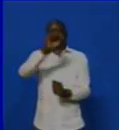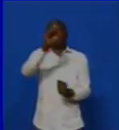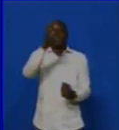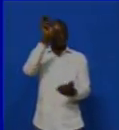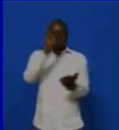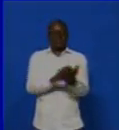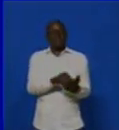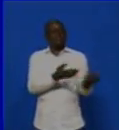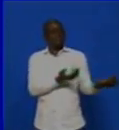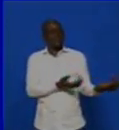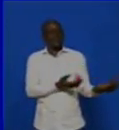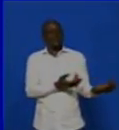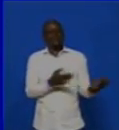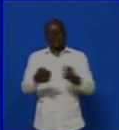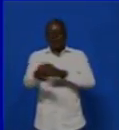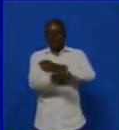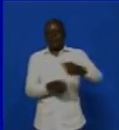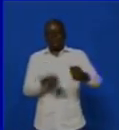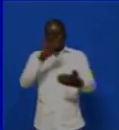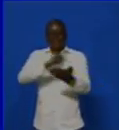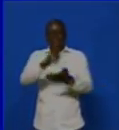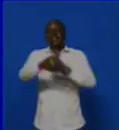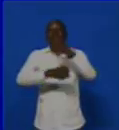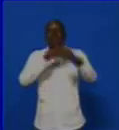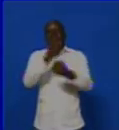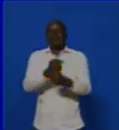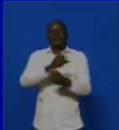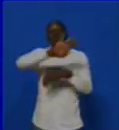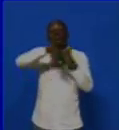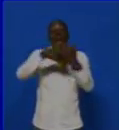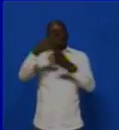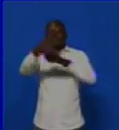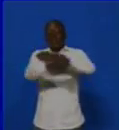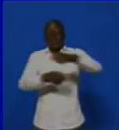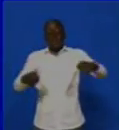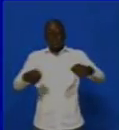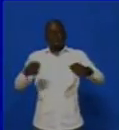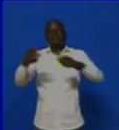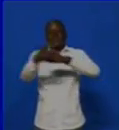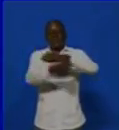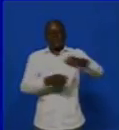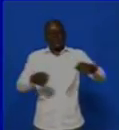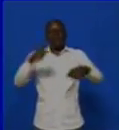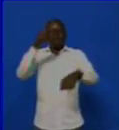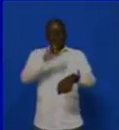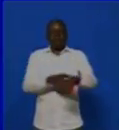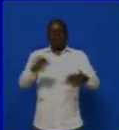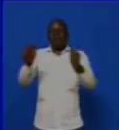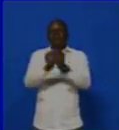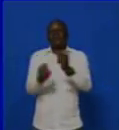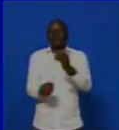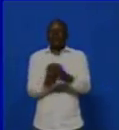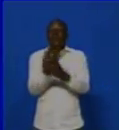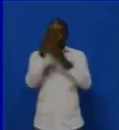attendues à la récolte. Et cette année, toutes les récoltes seront enlevées à temps, selon le promoteur Le